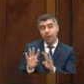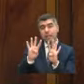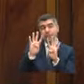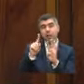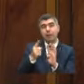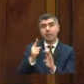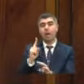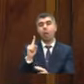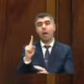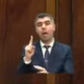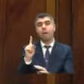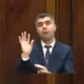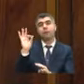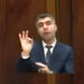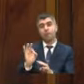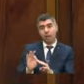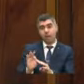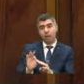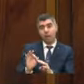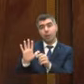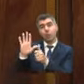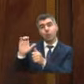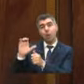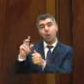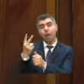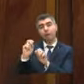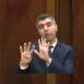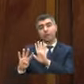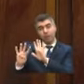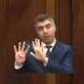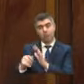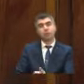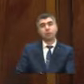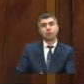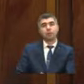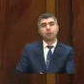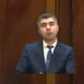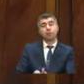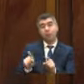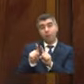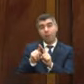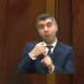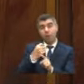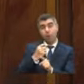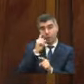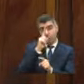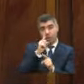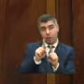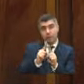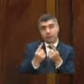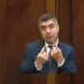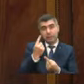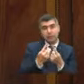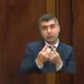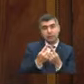8.1%، مع ذلك في ذلك النصف الثاني ديال 2019. الهدف ديالنا الآن هو كيف يمكن هذا الهدف اللي وصلناه مؤقتا أن